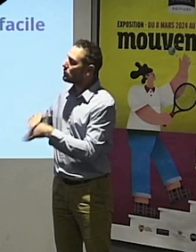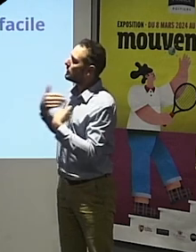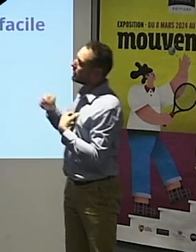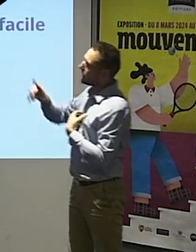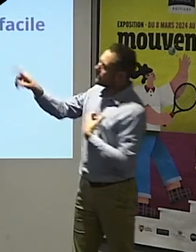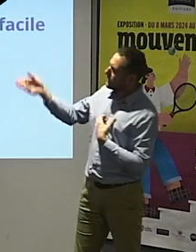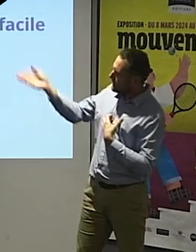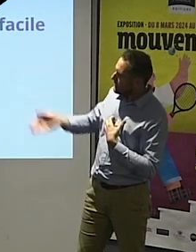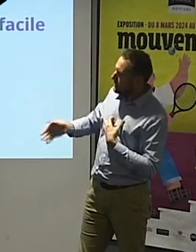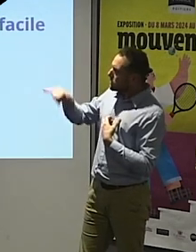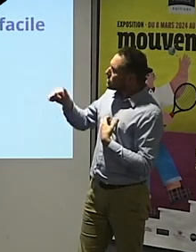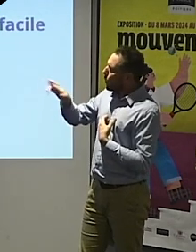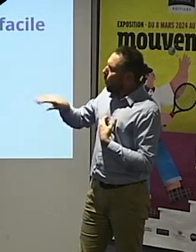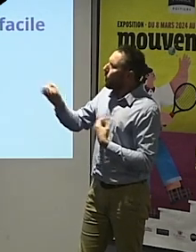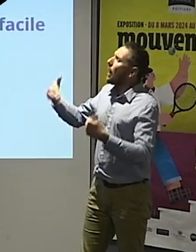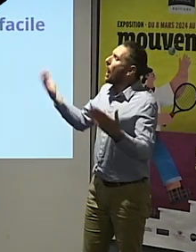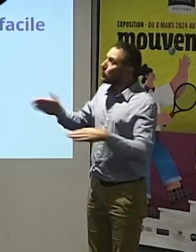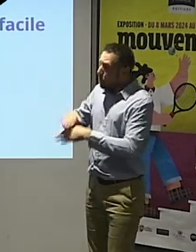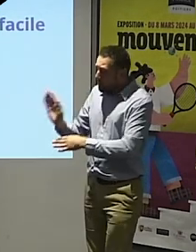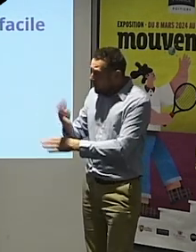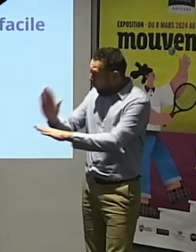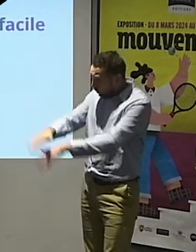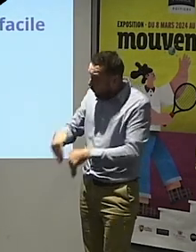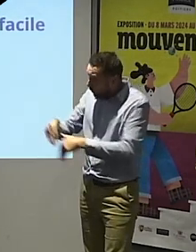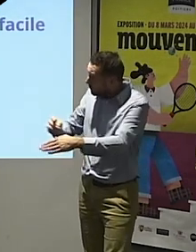Jérôme, est-ce que tu vas continuer à faire du ping-pong?